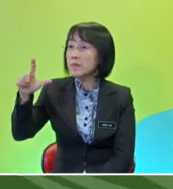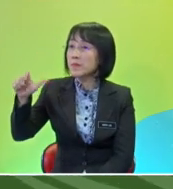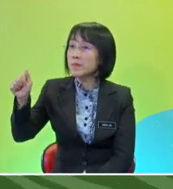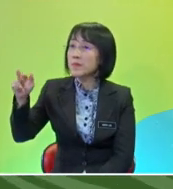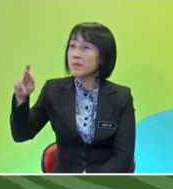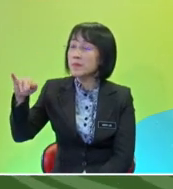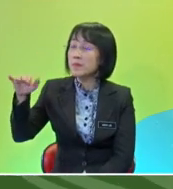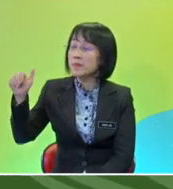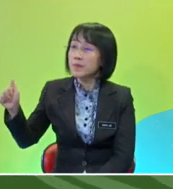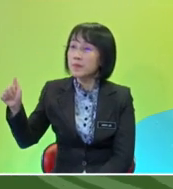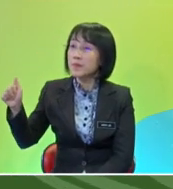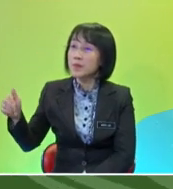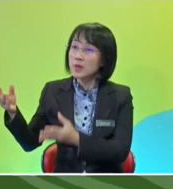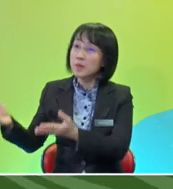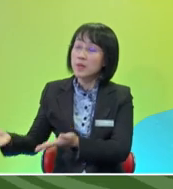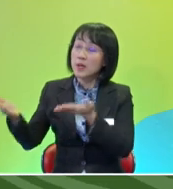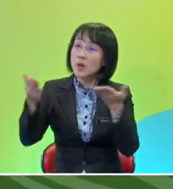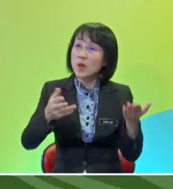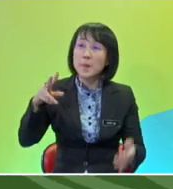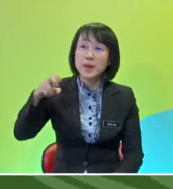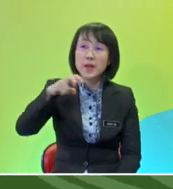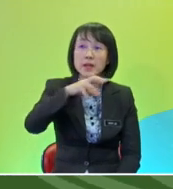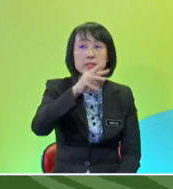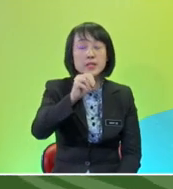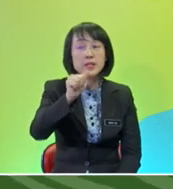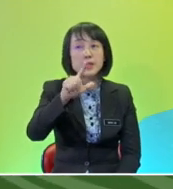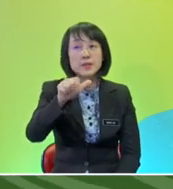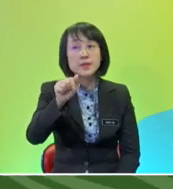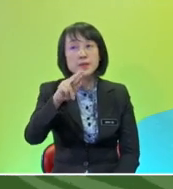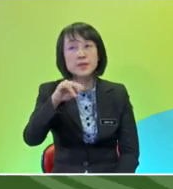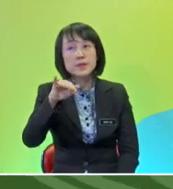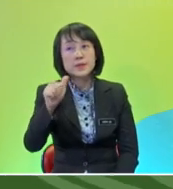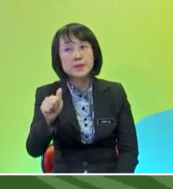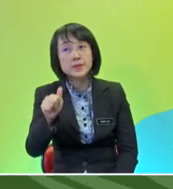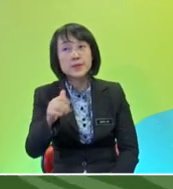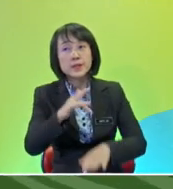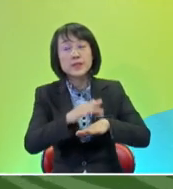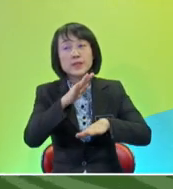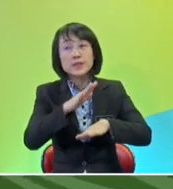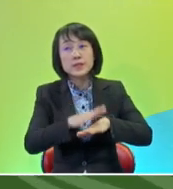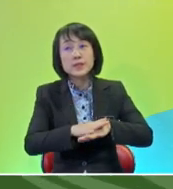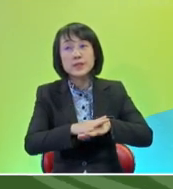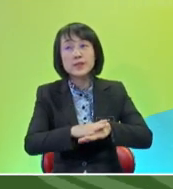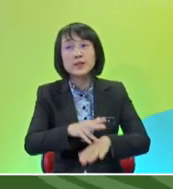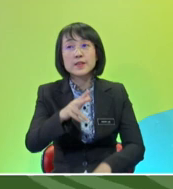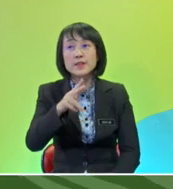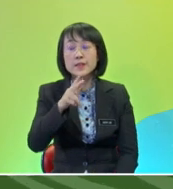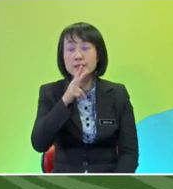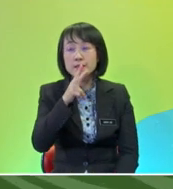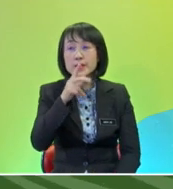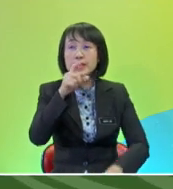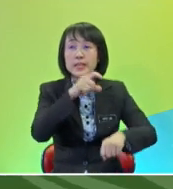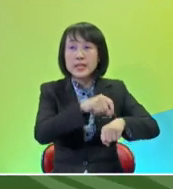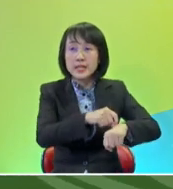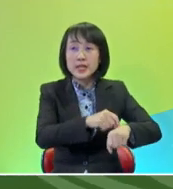tiruk betina membawa parasit malaria. Nyamuk tiruk menggigit orang yang sihat